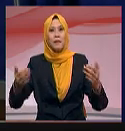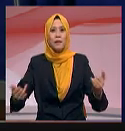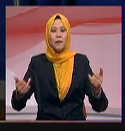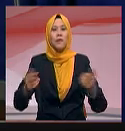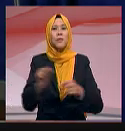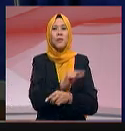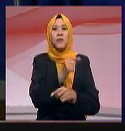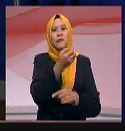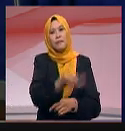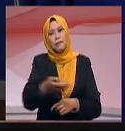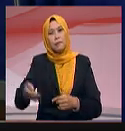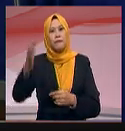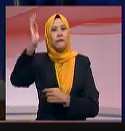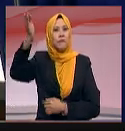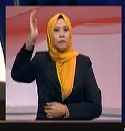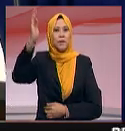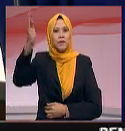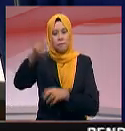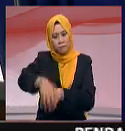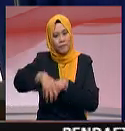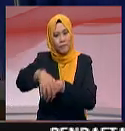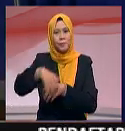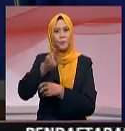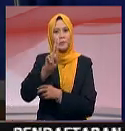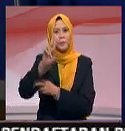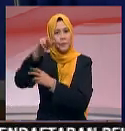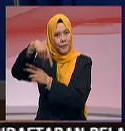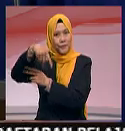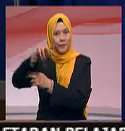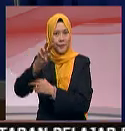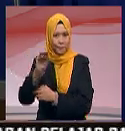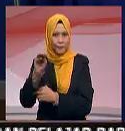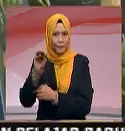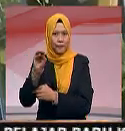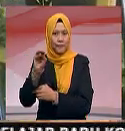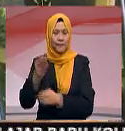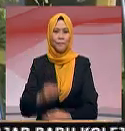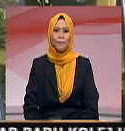fasiliti di Fakulti Pertanian Universiti Putra Malaysia.